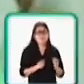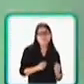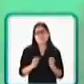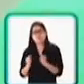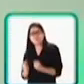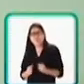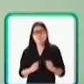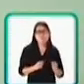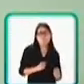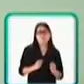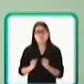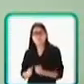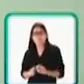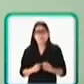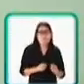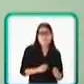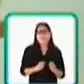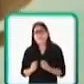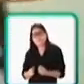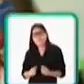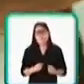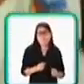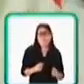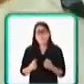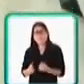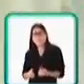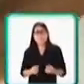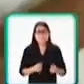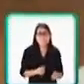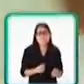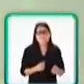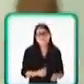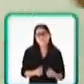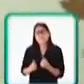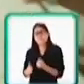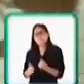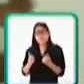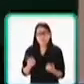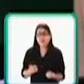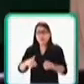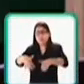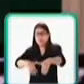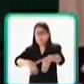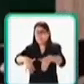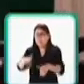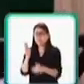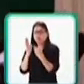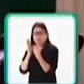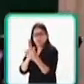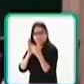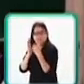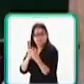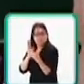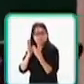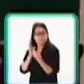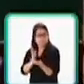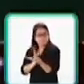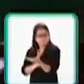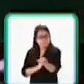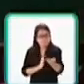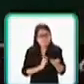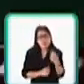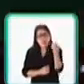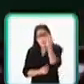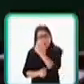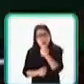รัฐบาลก็รู้สึกเป็นกังวลเกรงว่าจะมีผู้ที่ไม่ประสงค์ดีนำเอาประเด็นการเหยียดหยามคนอีสานคนเหนือเนี่ยไปปลุกระดมก็อ